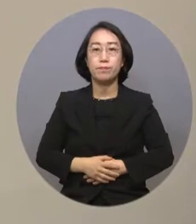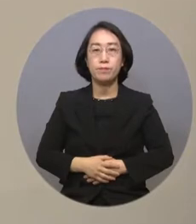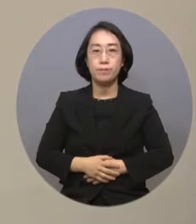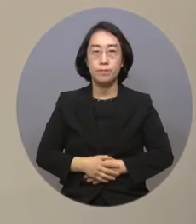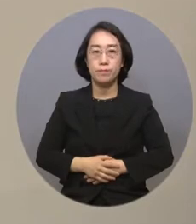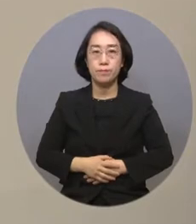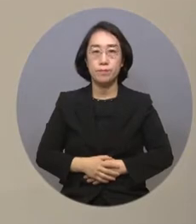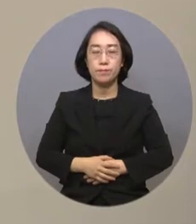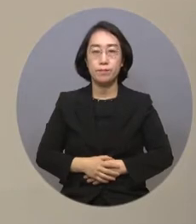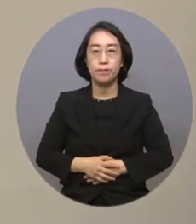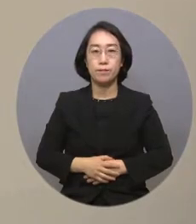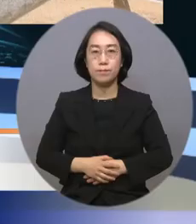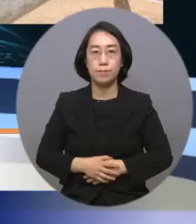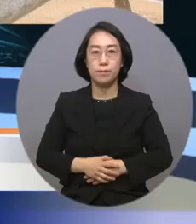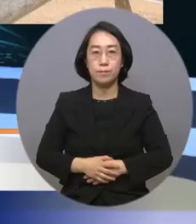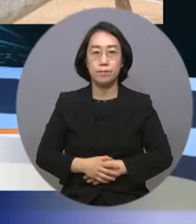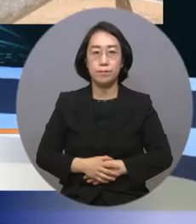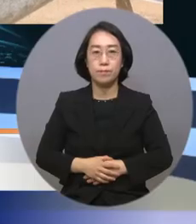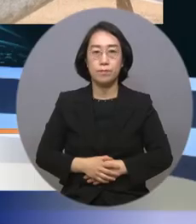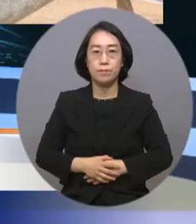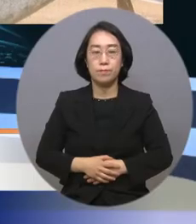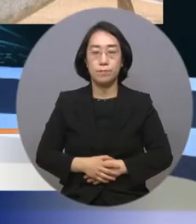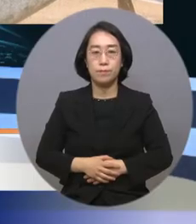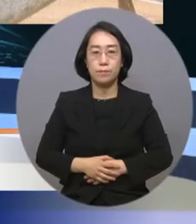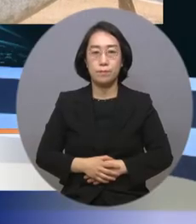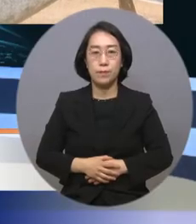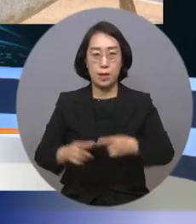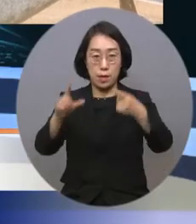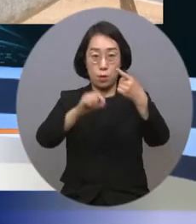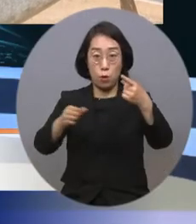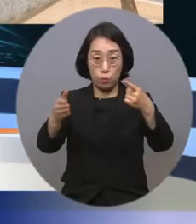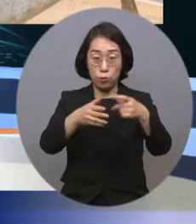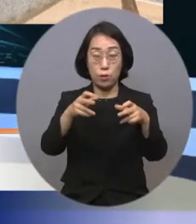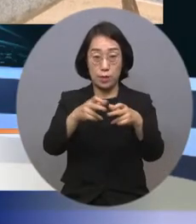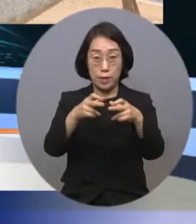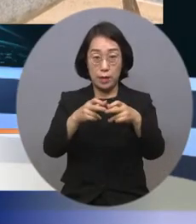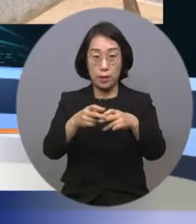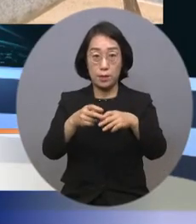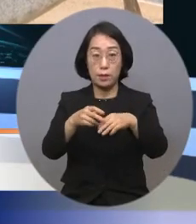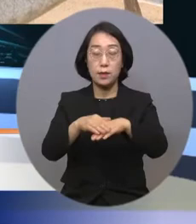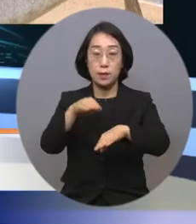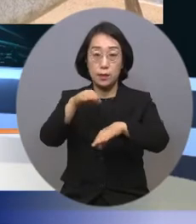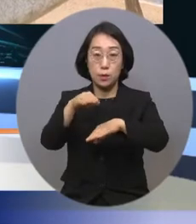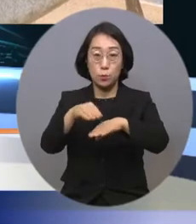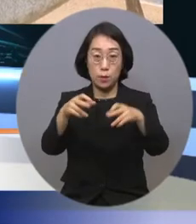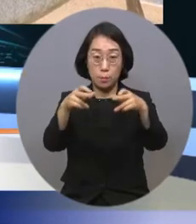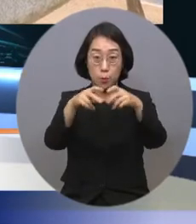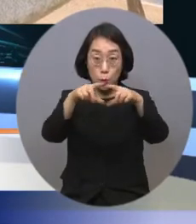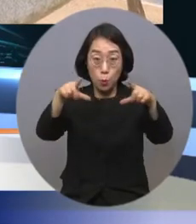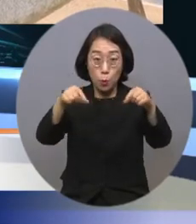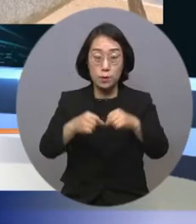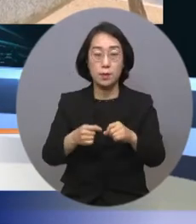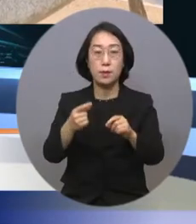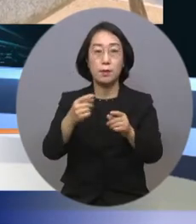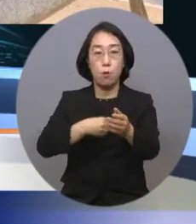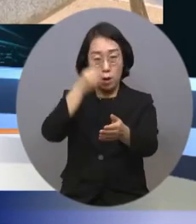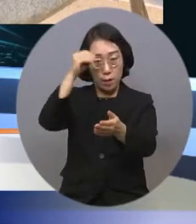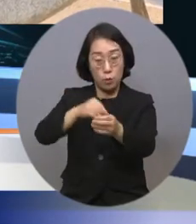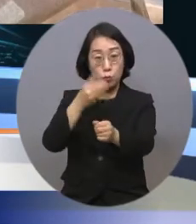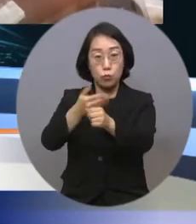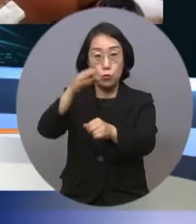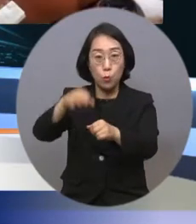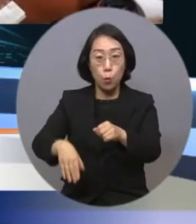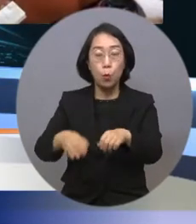뉴스 박순용입니다. 이번 달부터 장애인 자동차 표지를 반납할 수 있는 곳이 확대돼